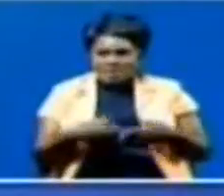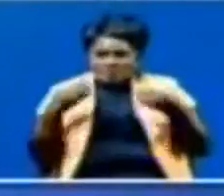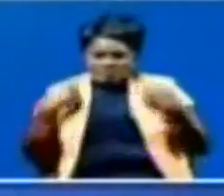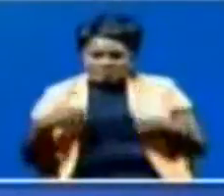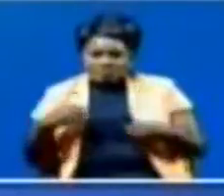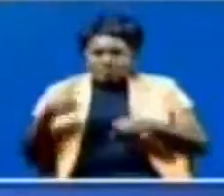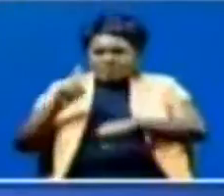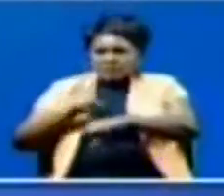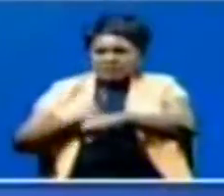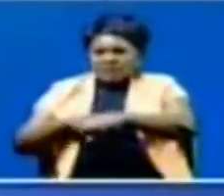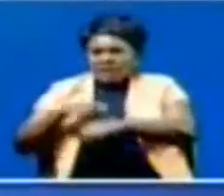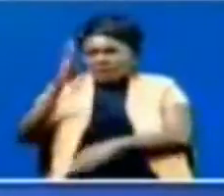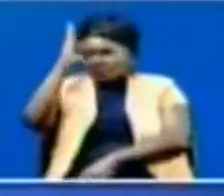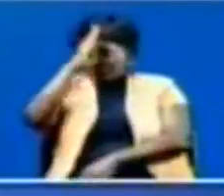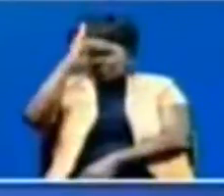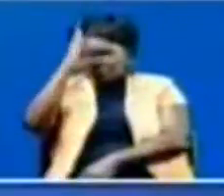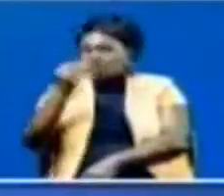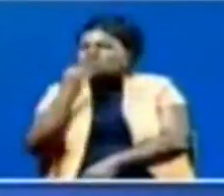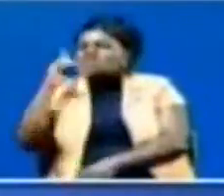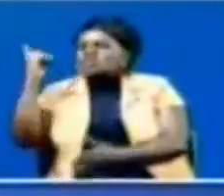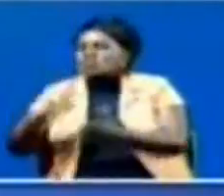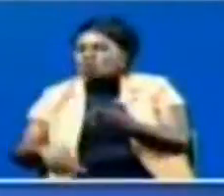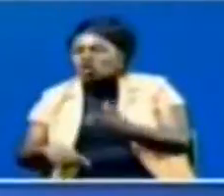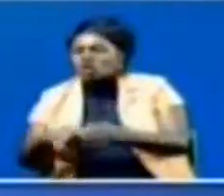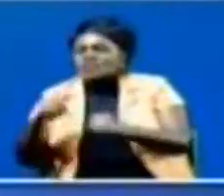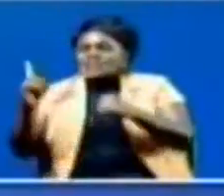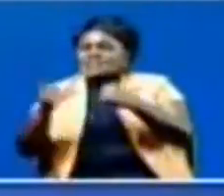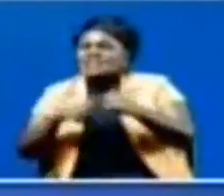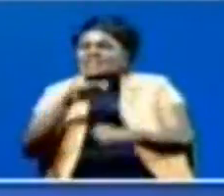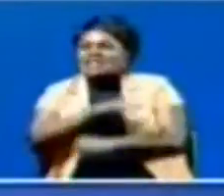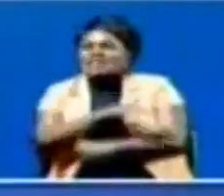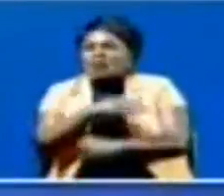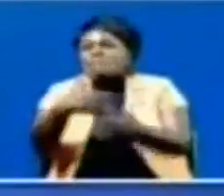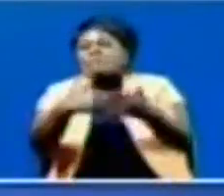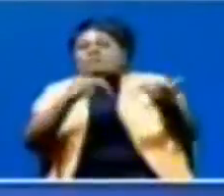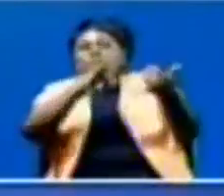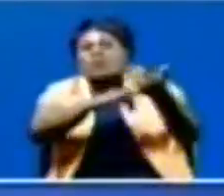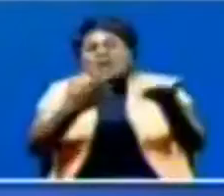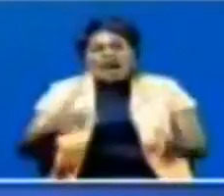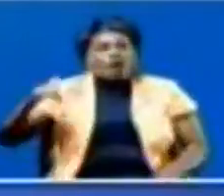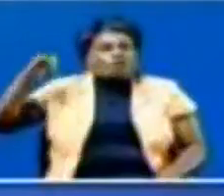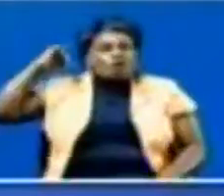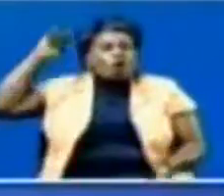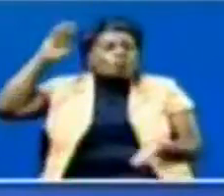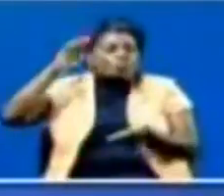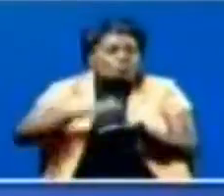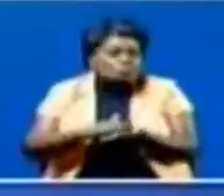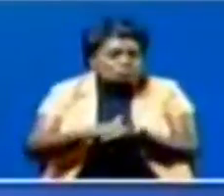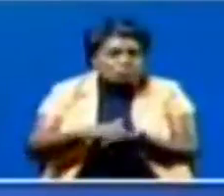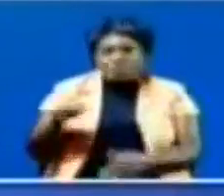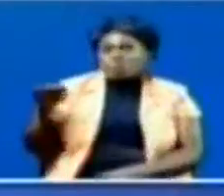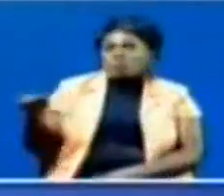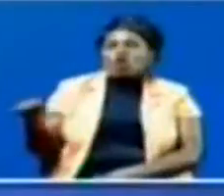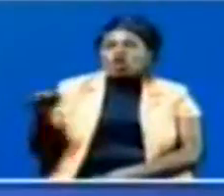saa 12 mchana ikifika wala nini mpenzi saa 12 ikifika wala nini. Sasa simu zimpungua hazipo tena ni